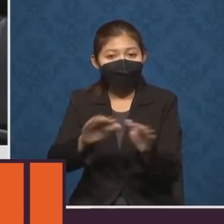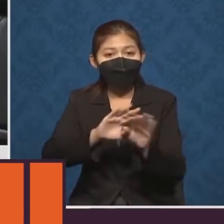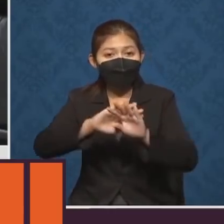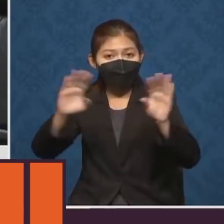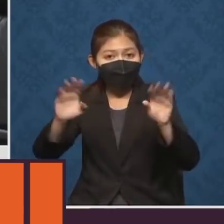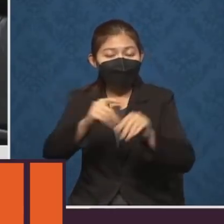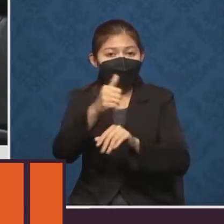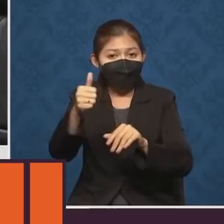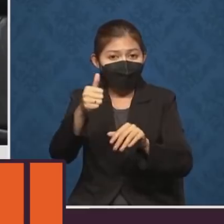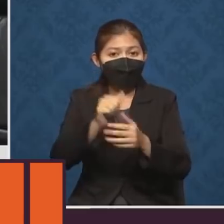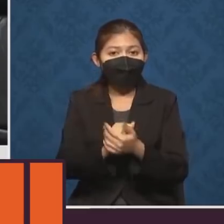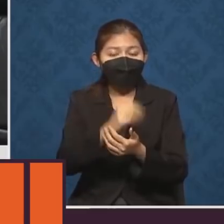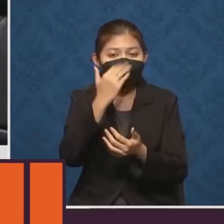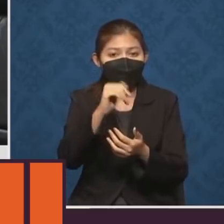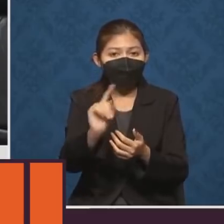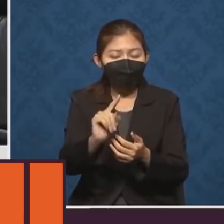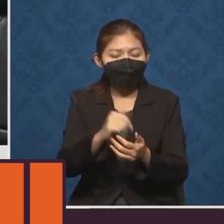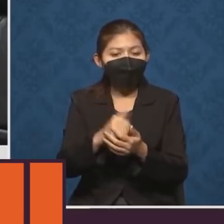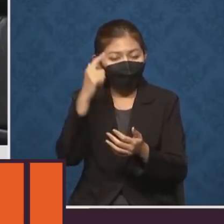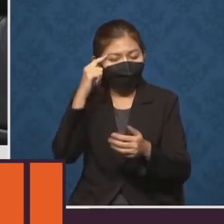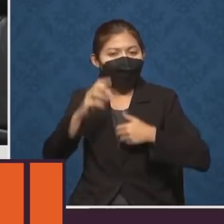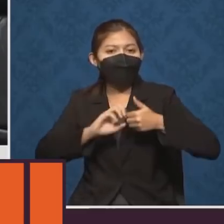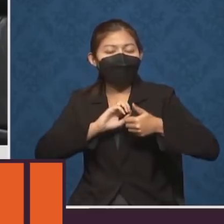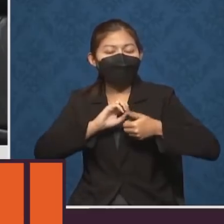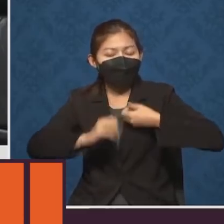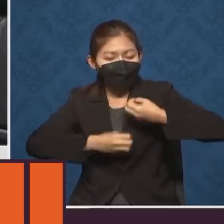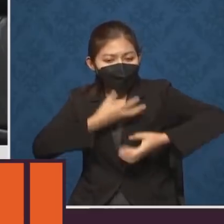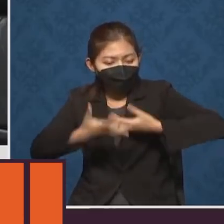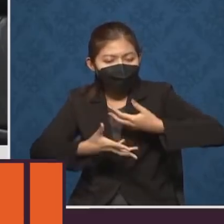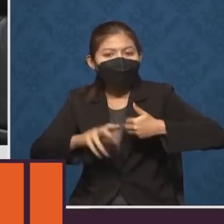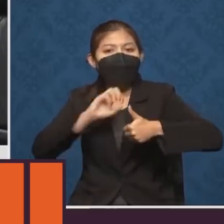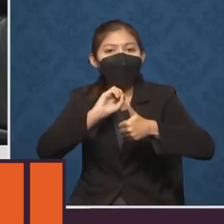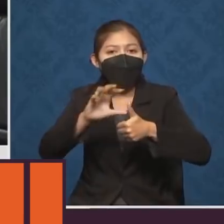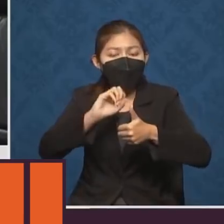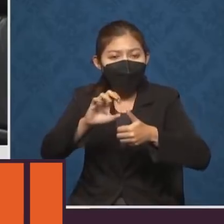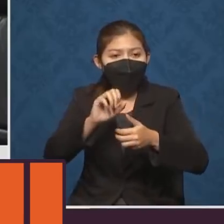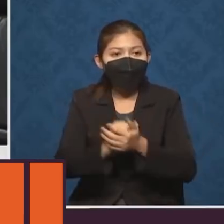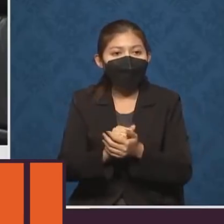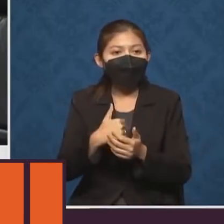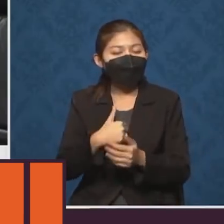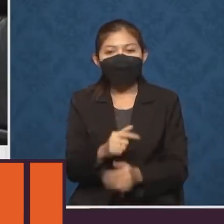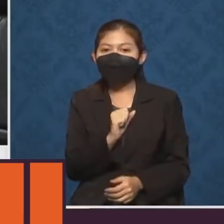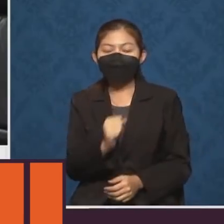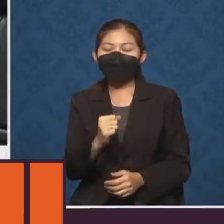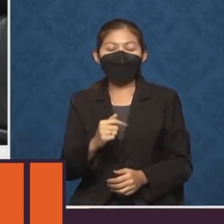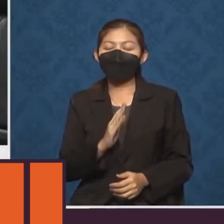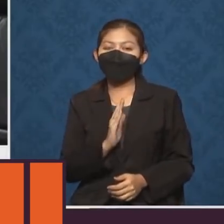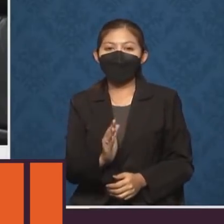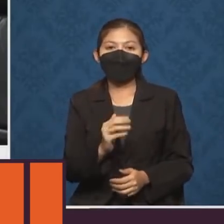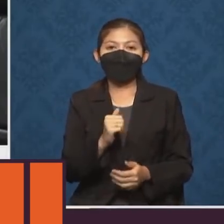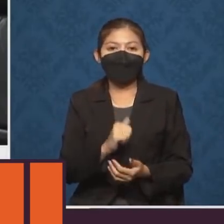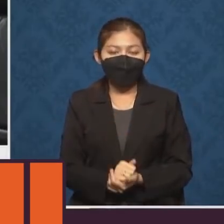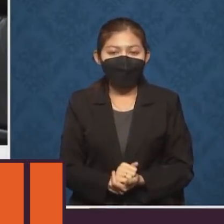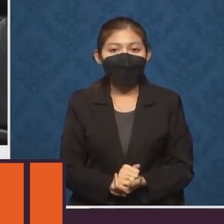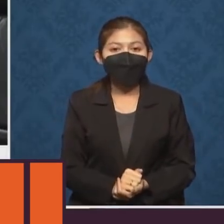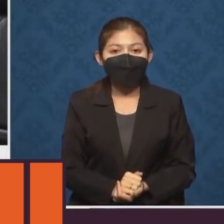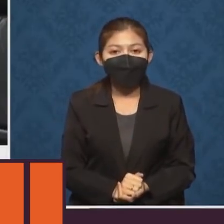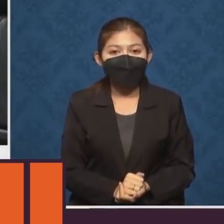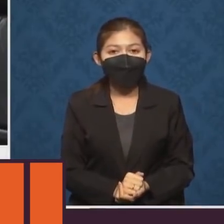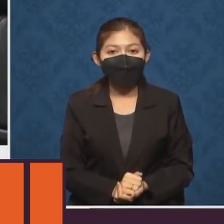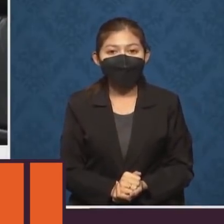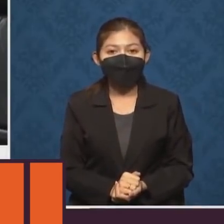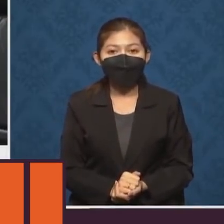อยากจะเห็นความเห็นนะครับที่เรียกว่าติดเดียวนะครับต่อผลการดำเนินงานในลักษณะนั้น